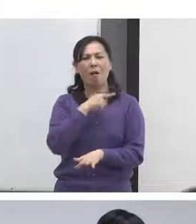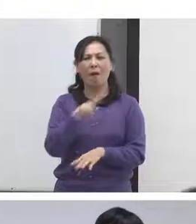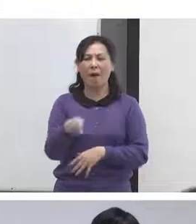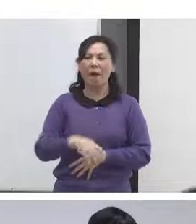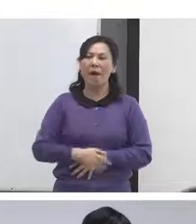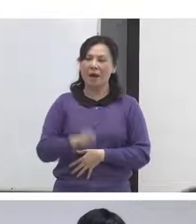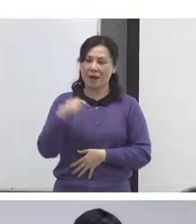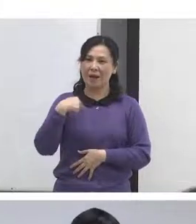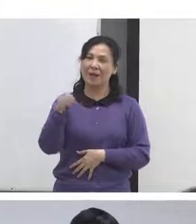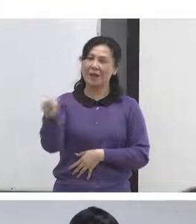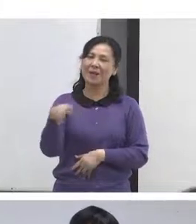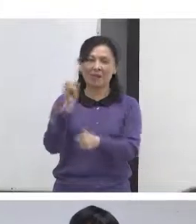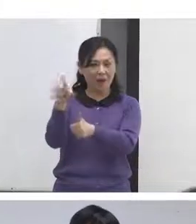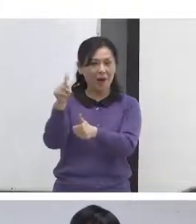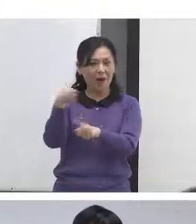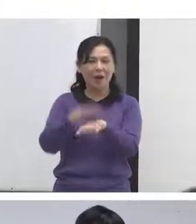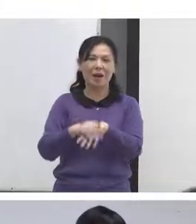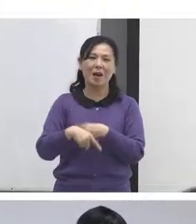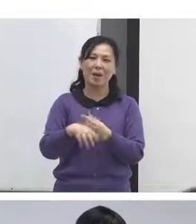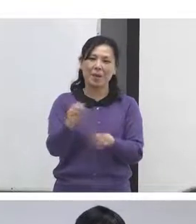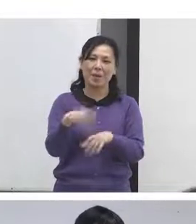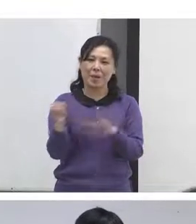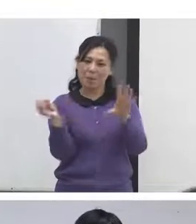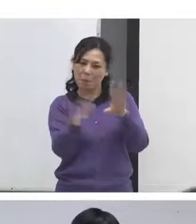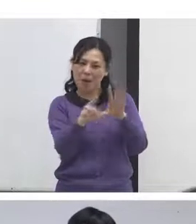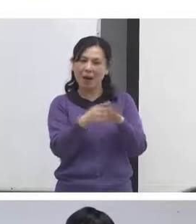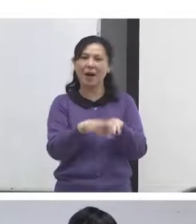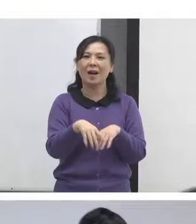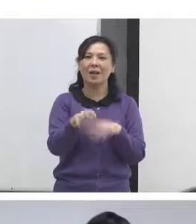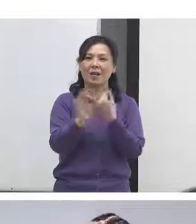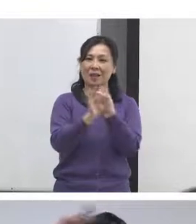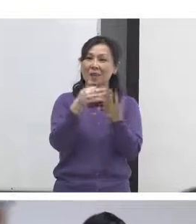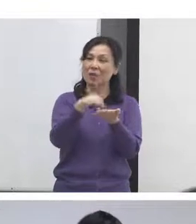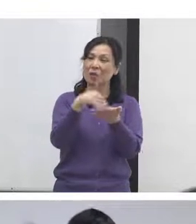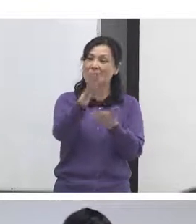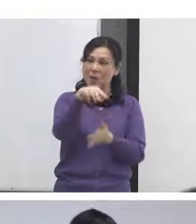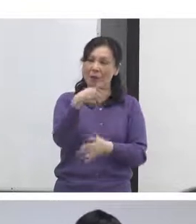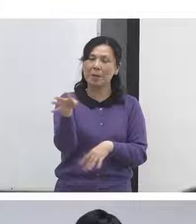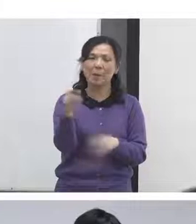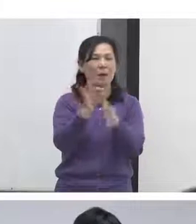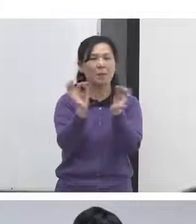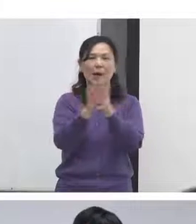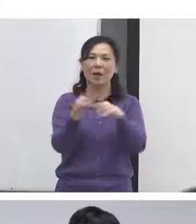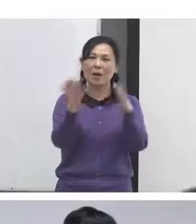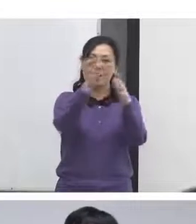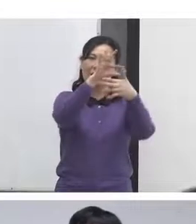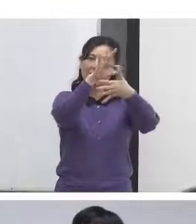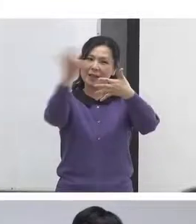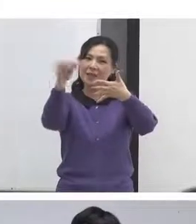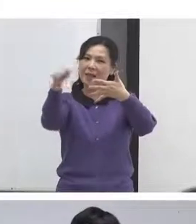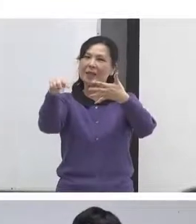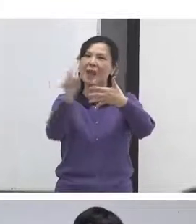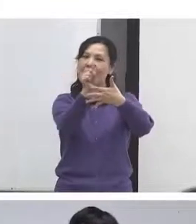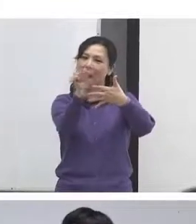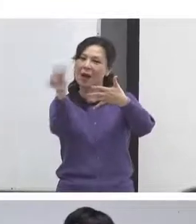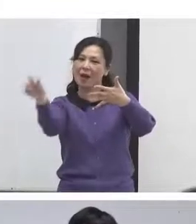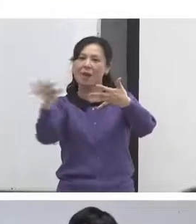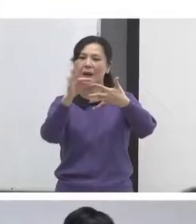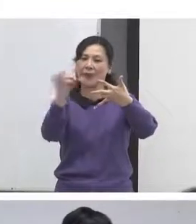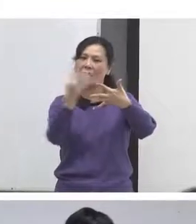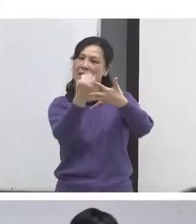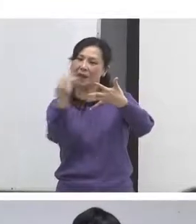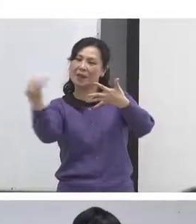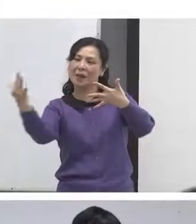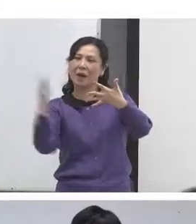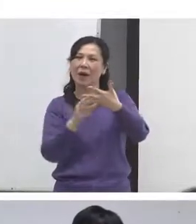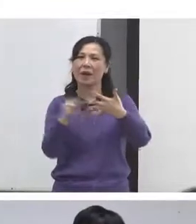哎，其实大家可以传 Excel 没关系，但是请大家传 Excel 就传干净的 Excel， 就是第一行是栏位，第二行是值，然后不要用到什么合并主成格，不要用到框线，什